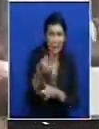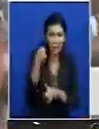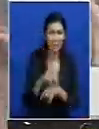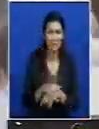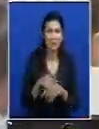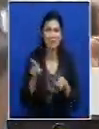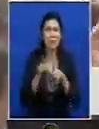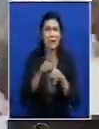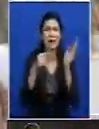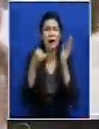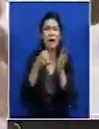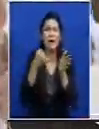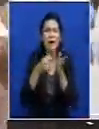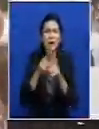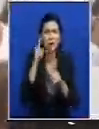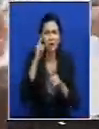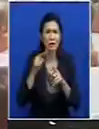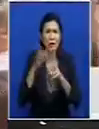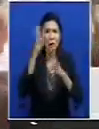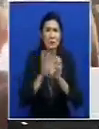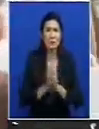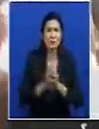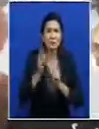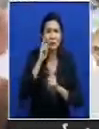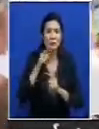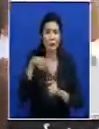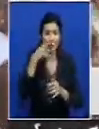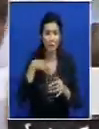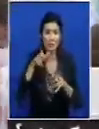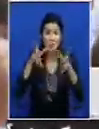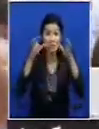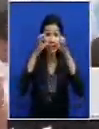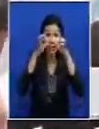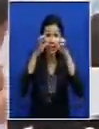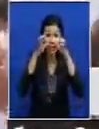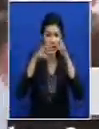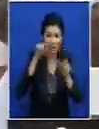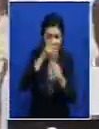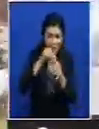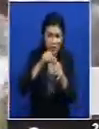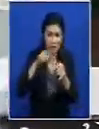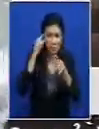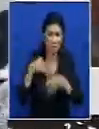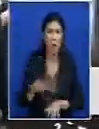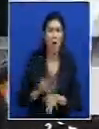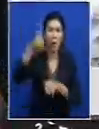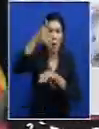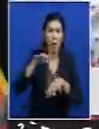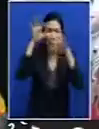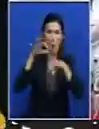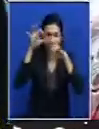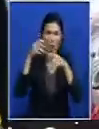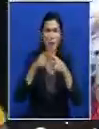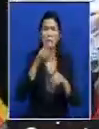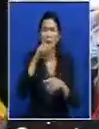พูดกันง่ายๆนะคะภาษาชาวบ้านก็เรียกกันว่ามีอาการของขึ้นคือใครที่สักรูปเสือเพ่นนะคะก็จะกางเล็บกระโดดกระโจนทะยานเข้ามาห